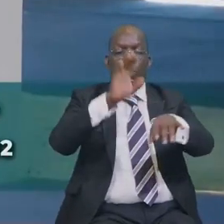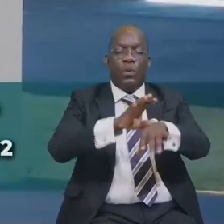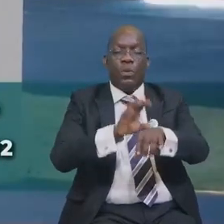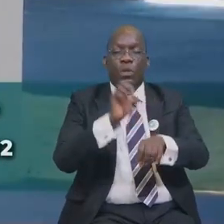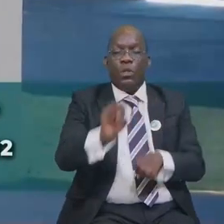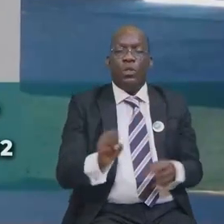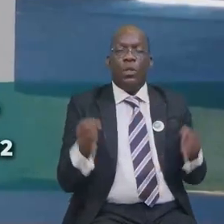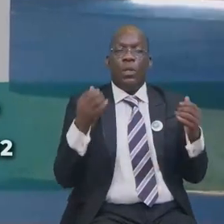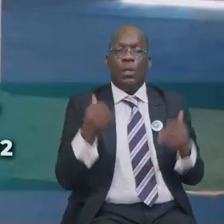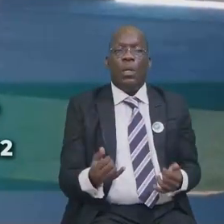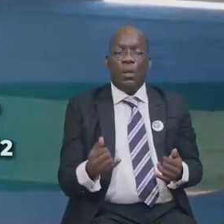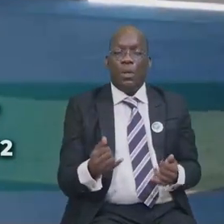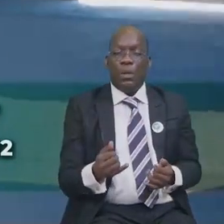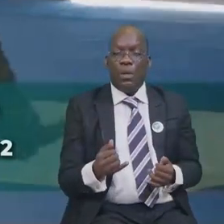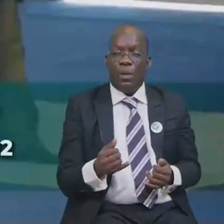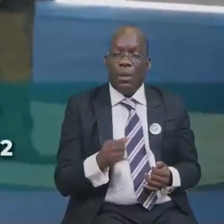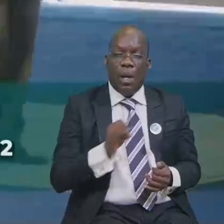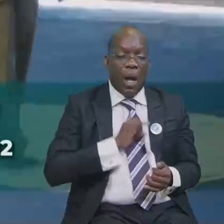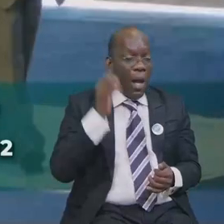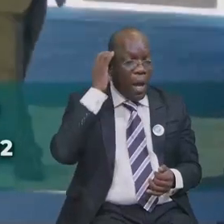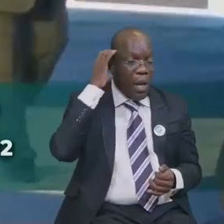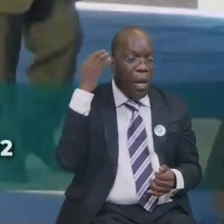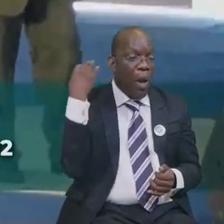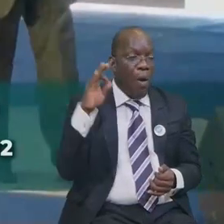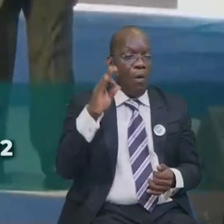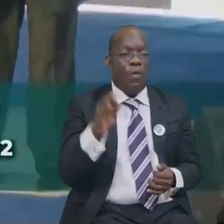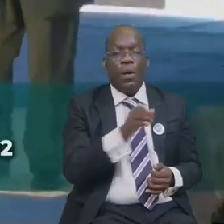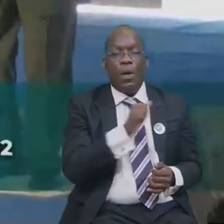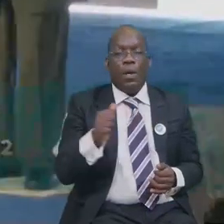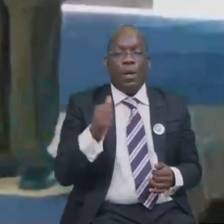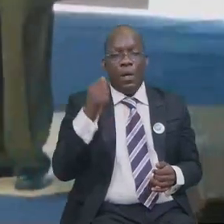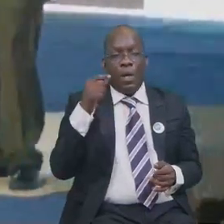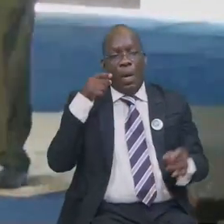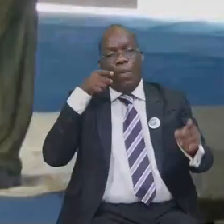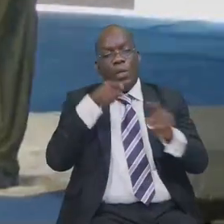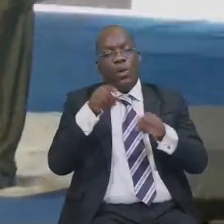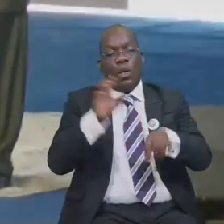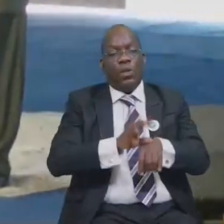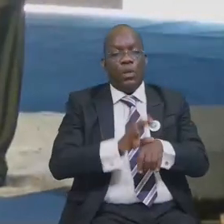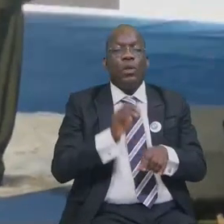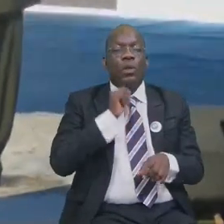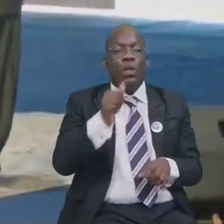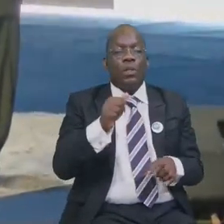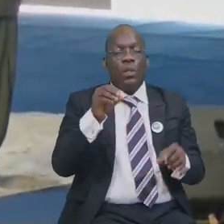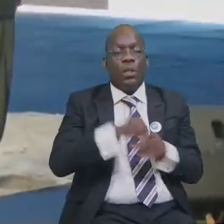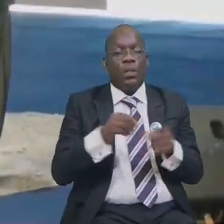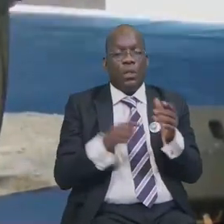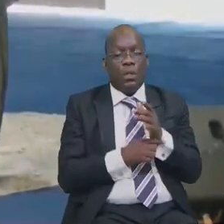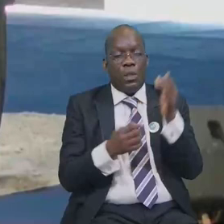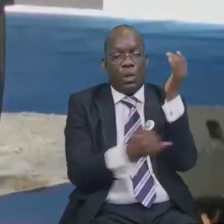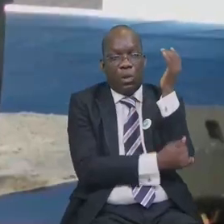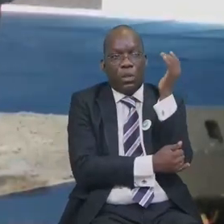Regardez cette église aujourd'hui. J'ai même entendu parler d'une église aujourd'hui, et pas dans ce pays, dans un autre